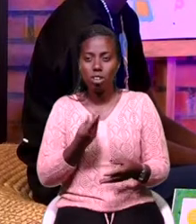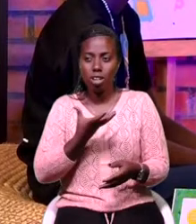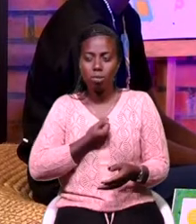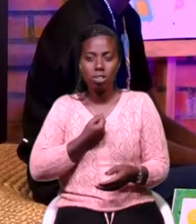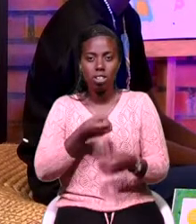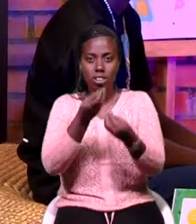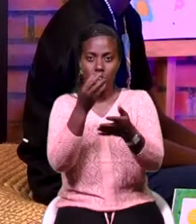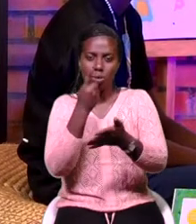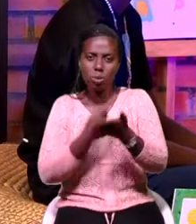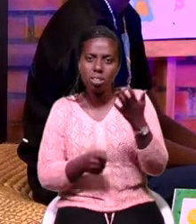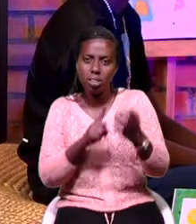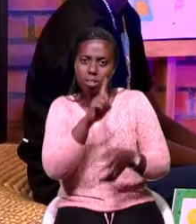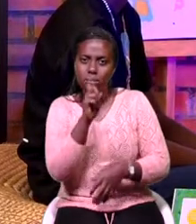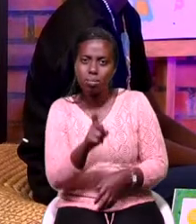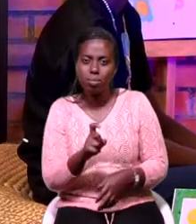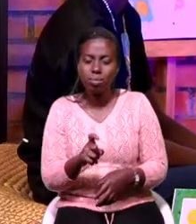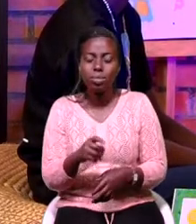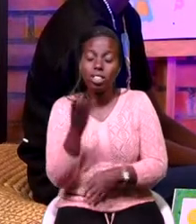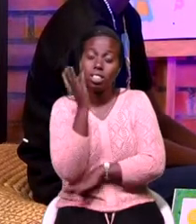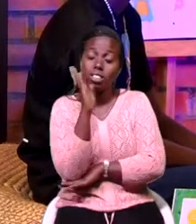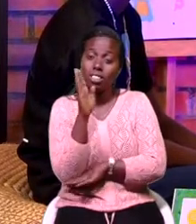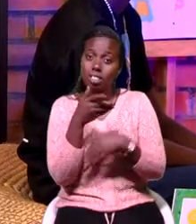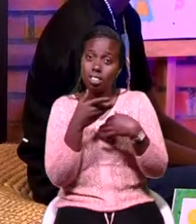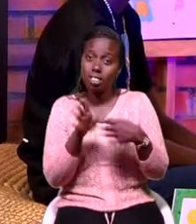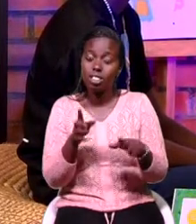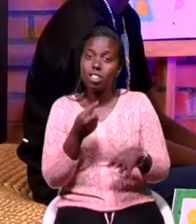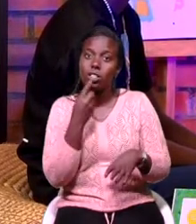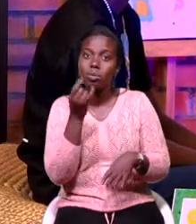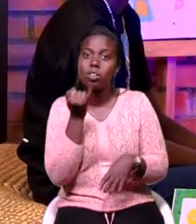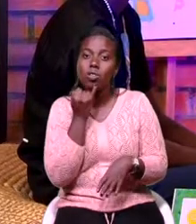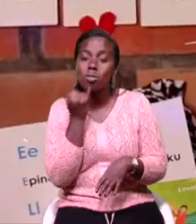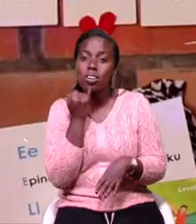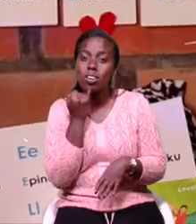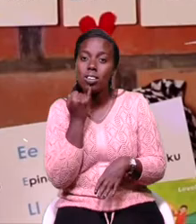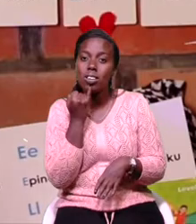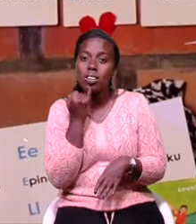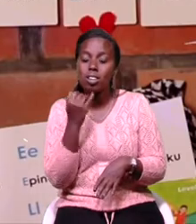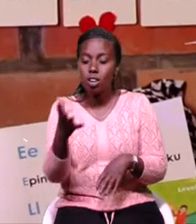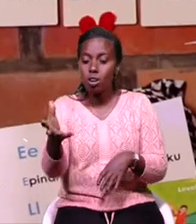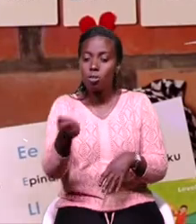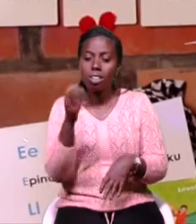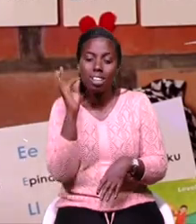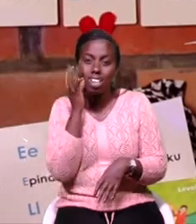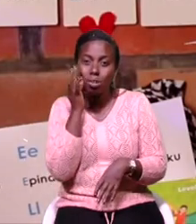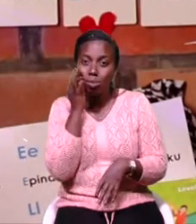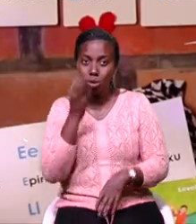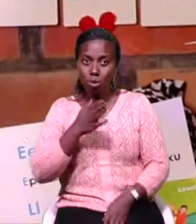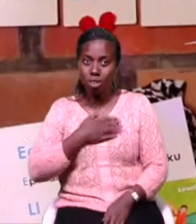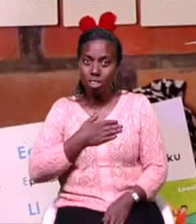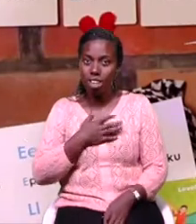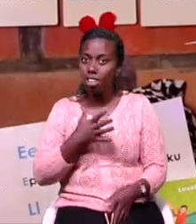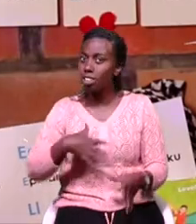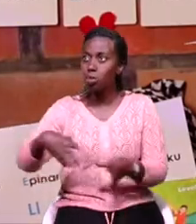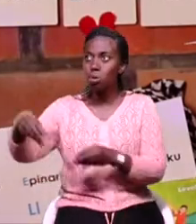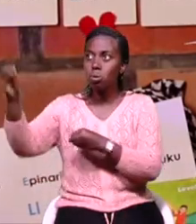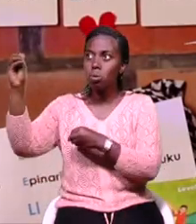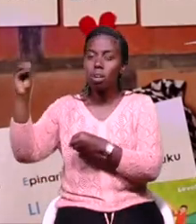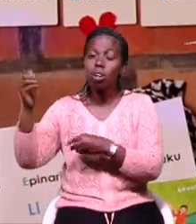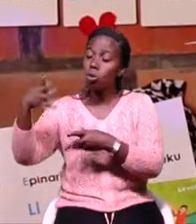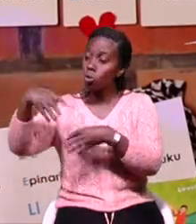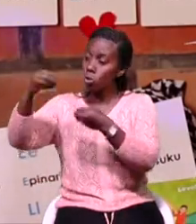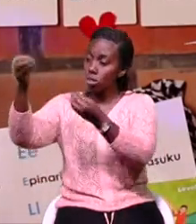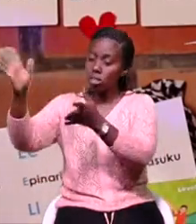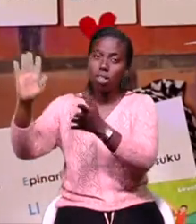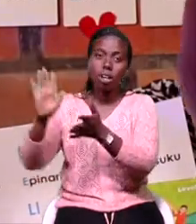naguha? Igiti kirangije kibwira umwana kiti fata ku mbuto zanjye, witwarire imbuto ubarize